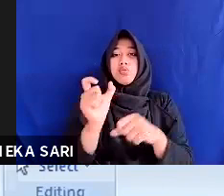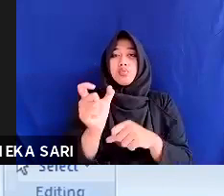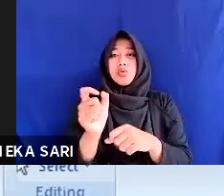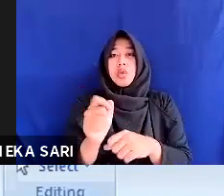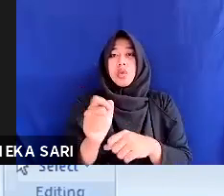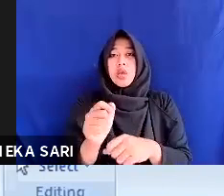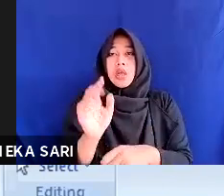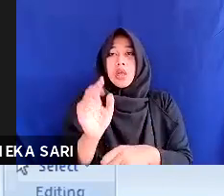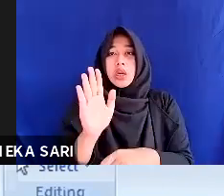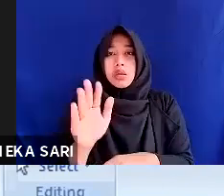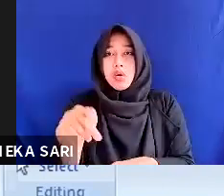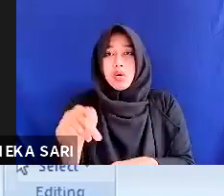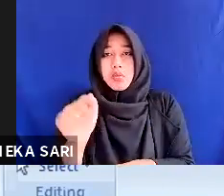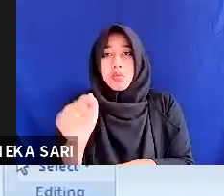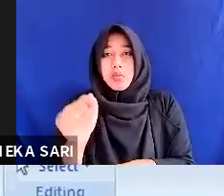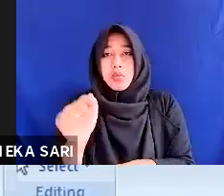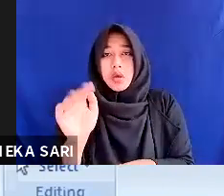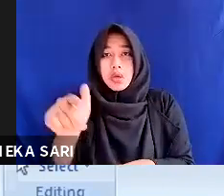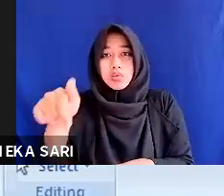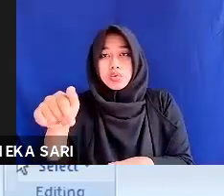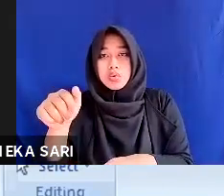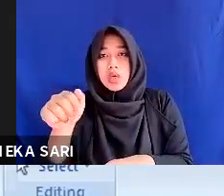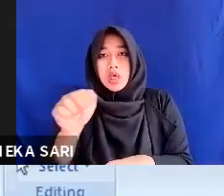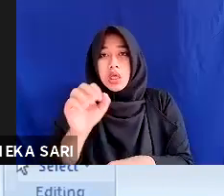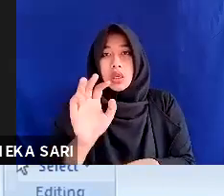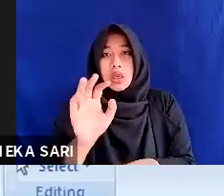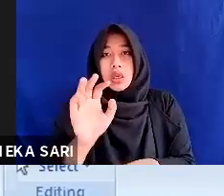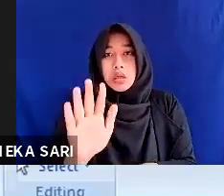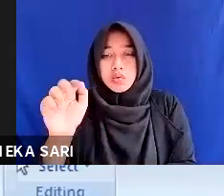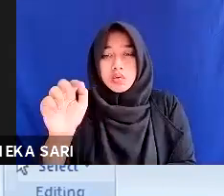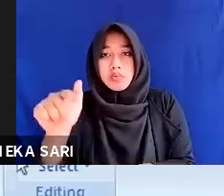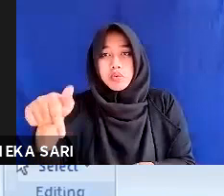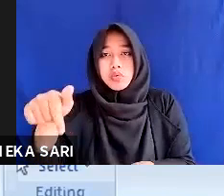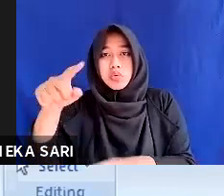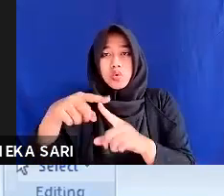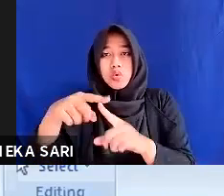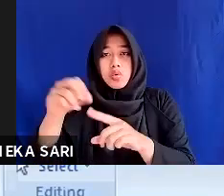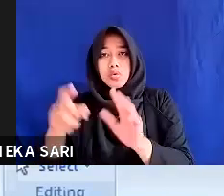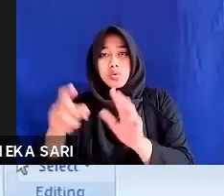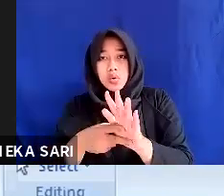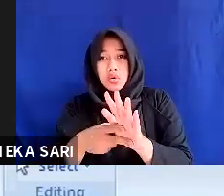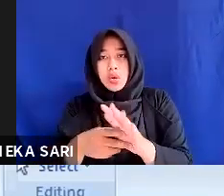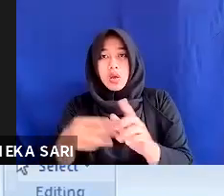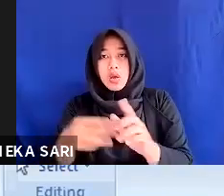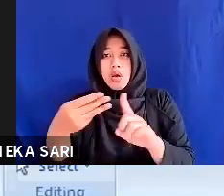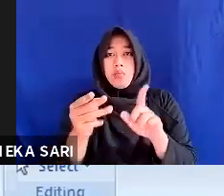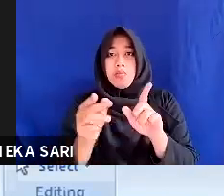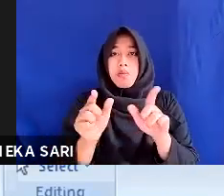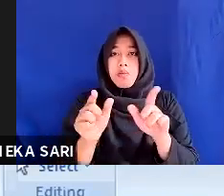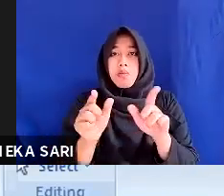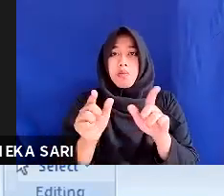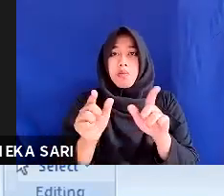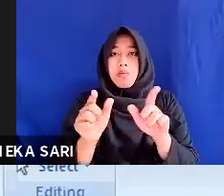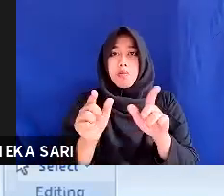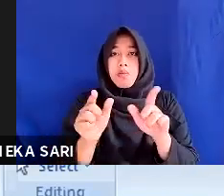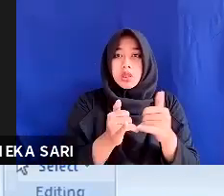impor. Bawang putih impornya itu sekian. Ini data 2019. Jagung impornya adalah 587 juta